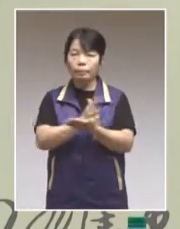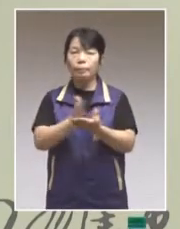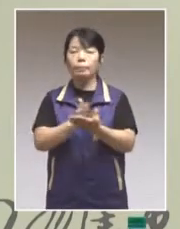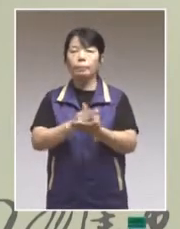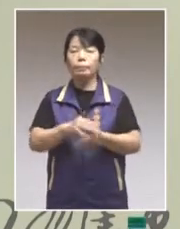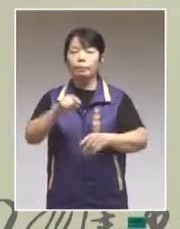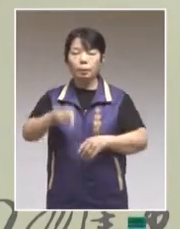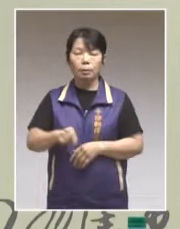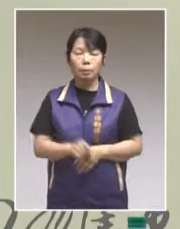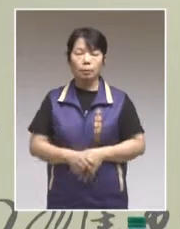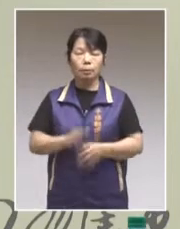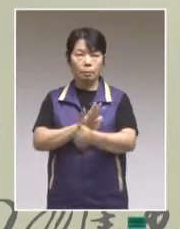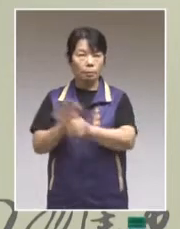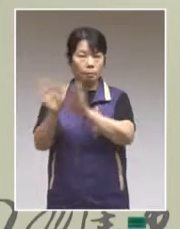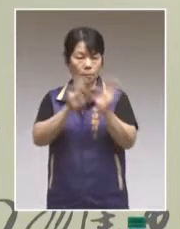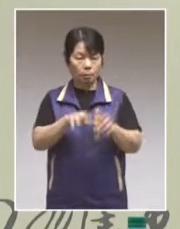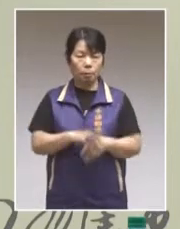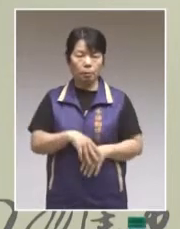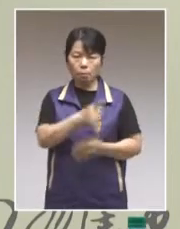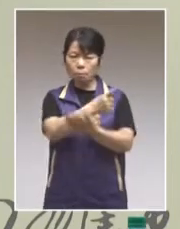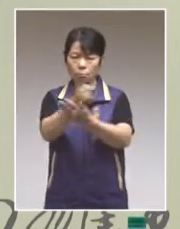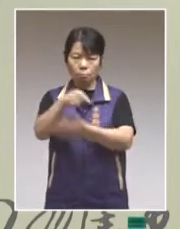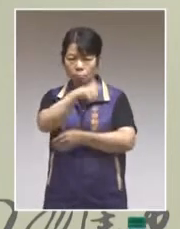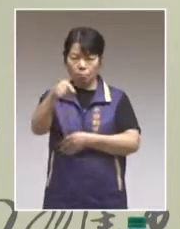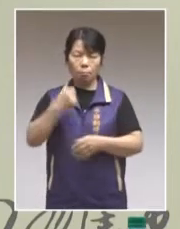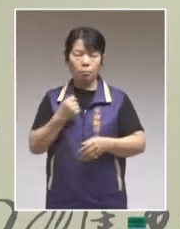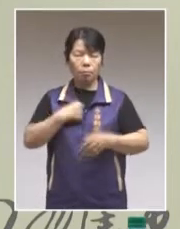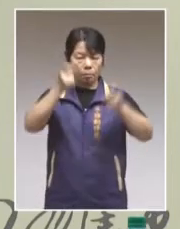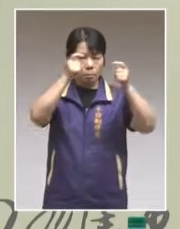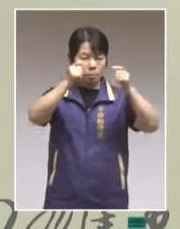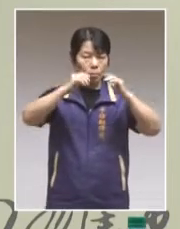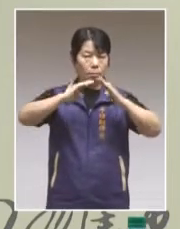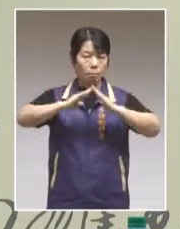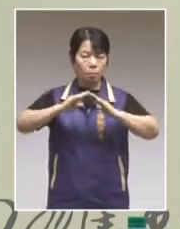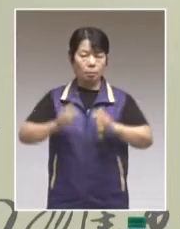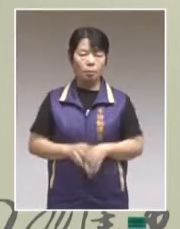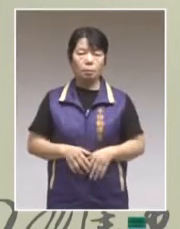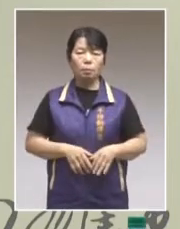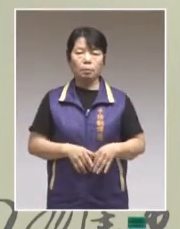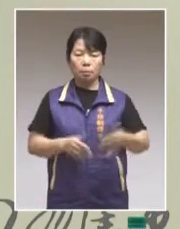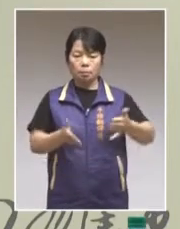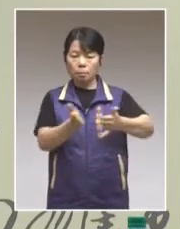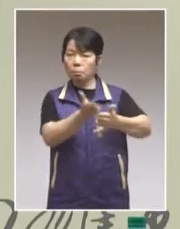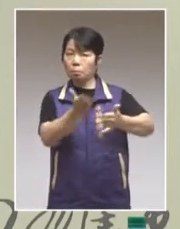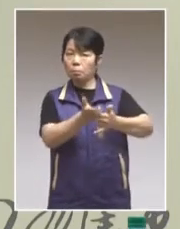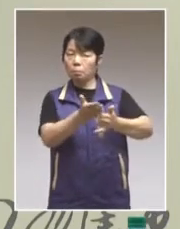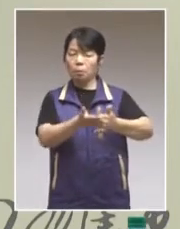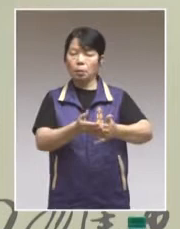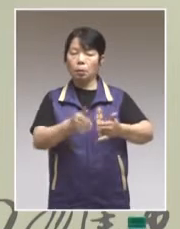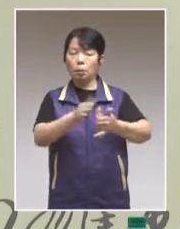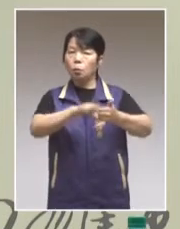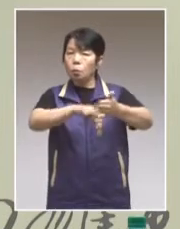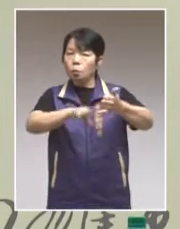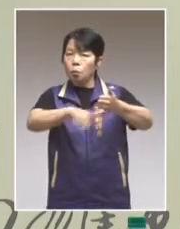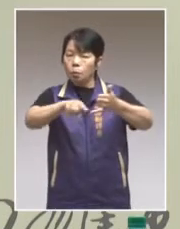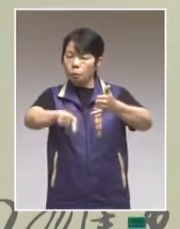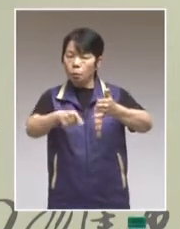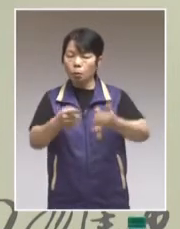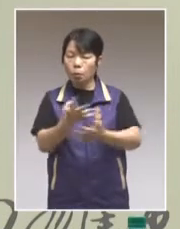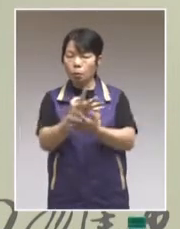想这个疫情各位可以看得出来说，其实我们高雄跟中南部的这些县市现在的数量就慢慢